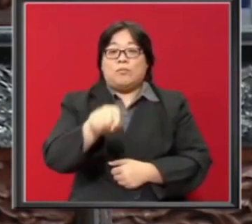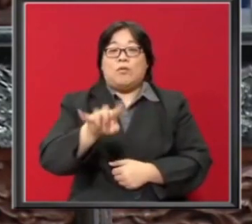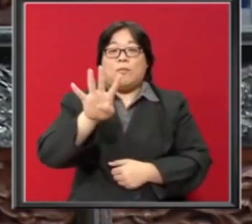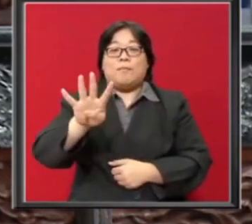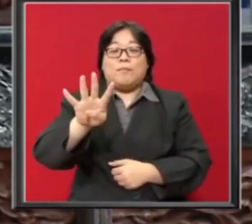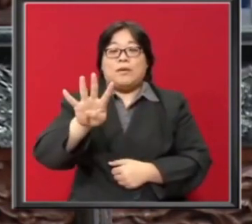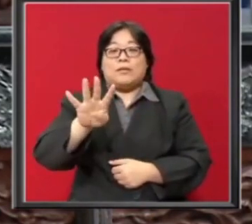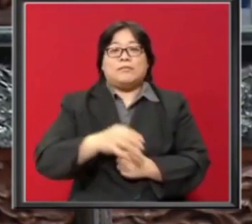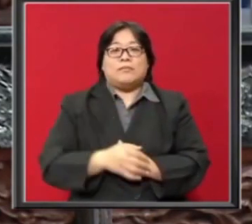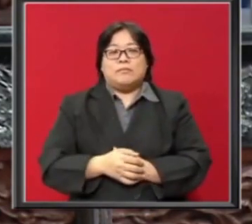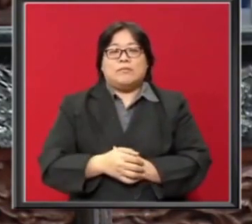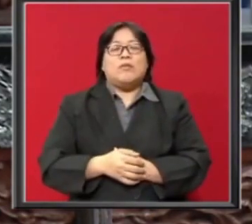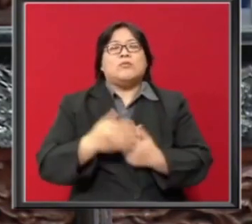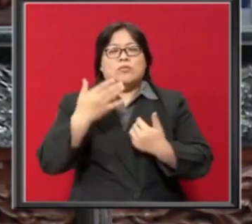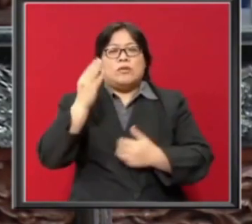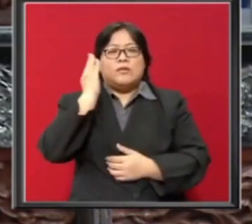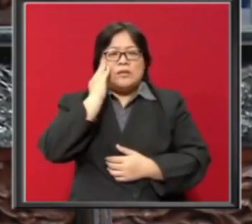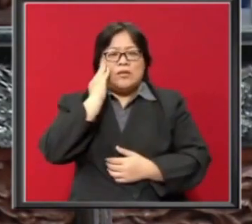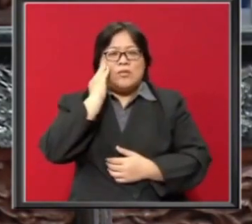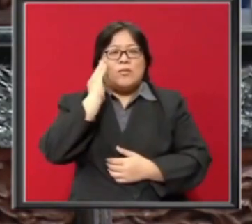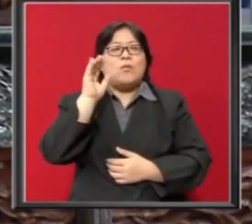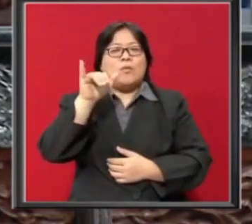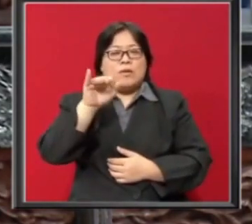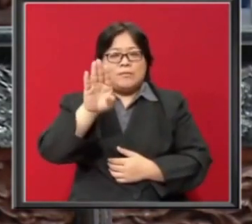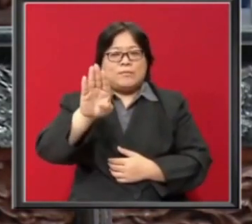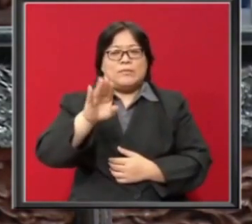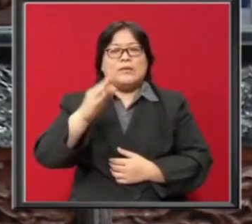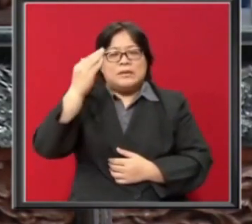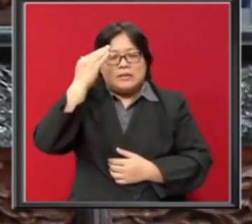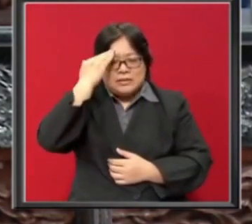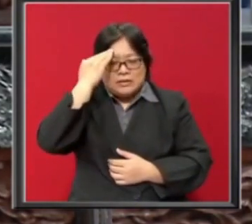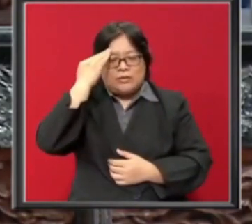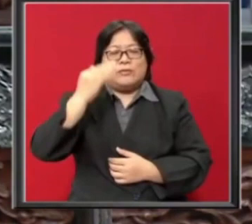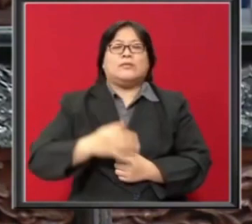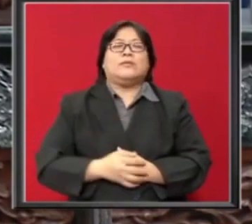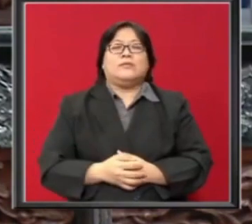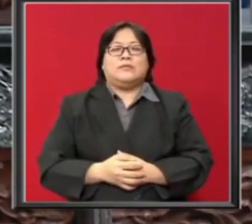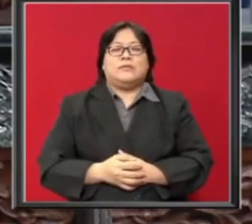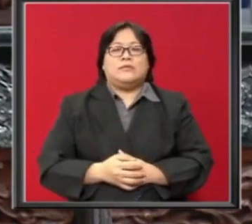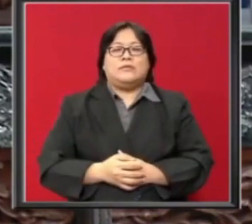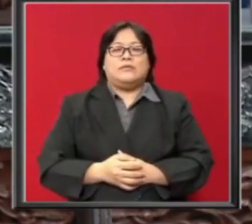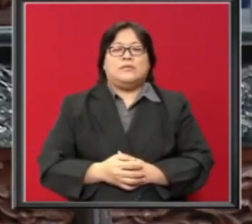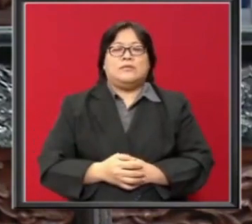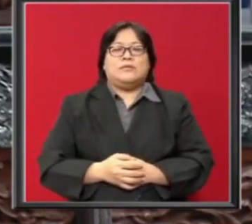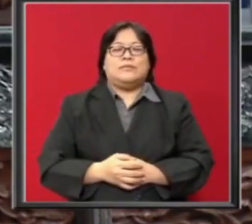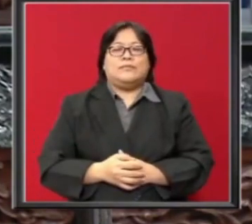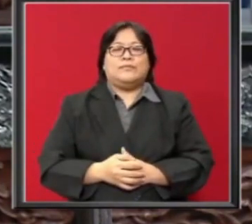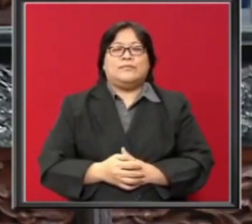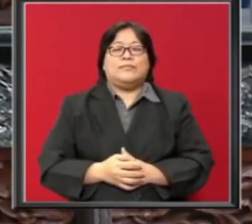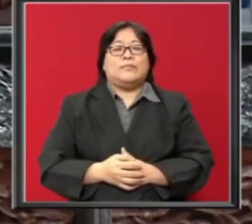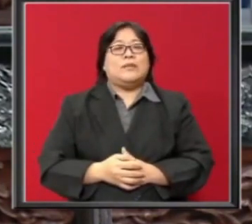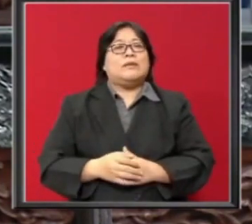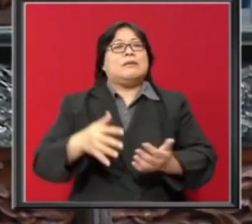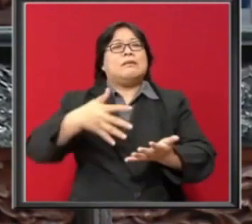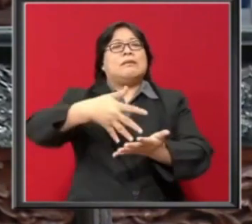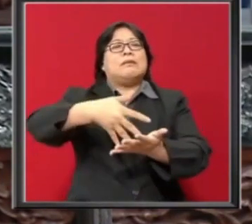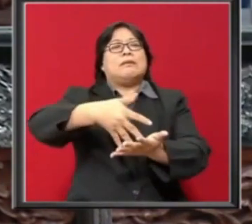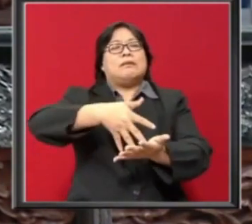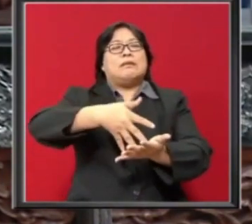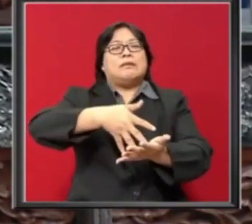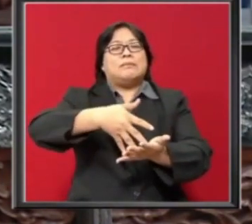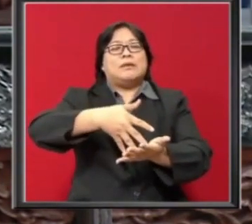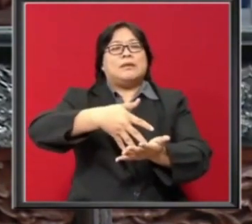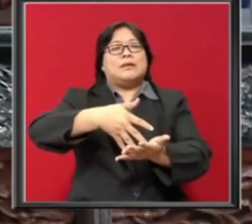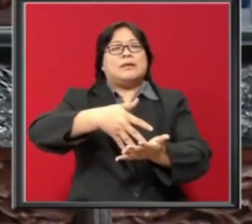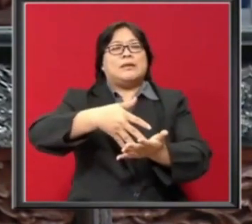5094 sudah tahu ya Muhammad ya Muhammad tahu bahwa dengan lembut kelemahan